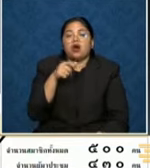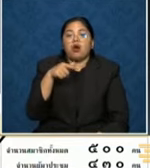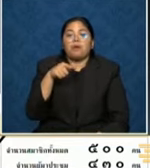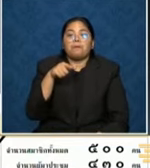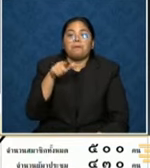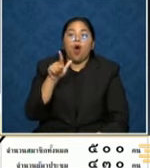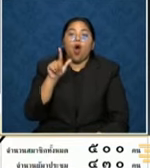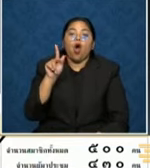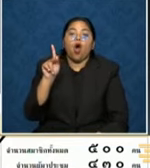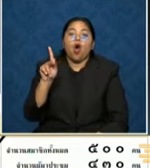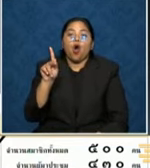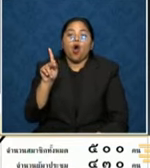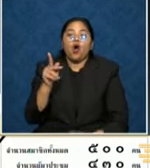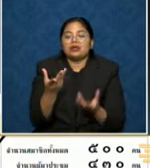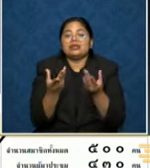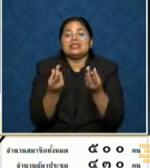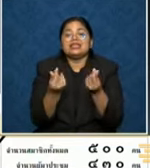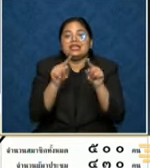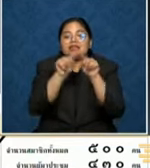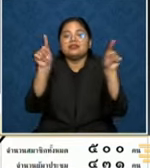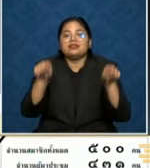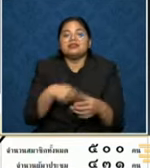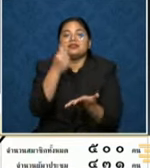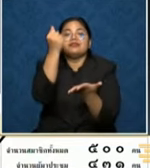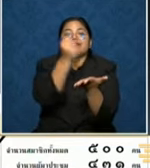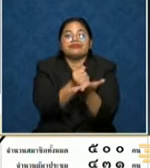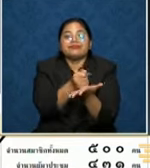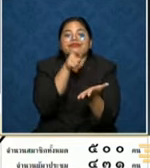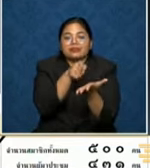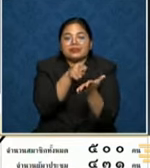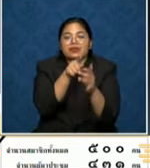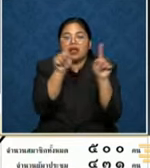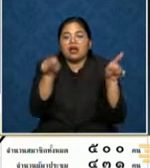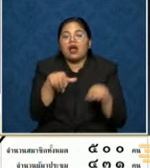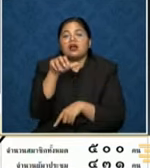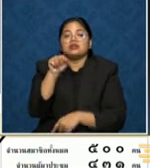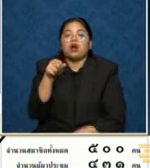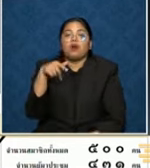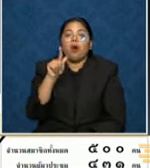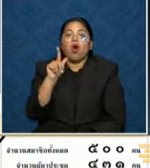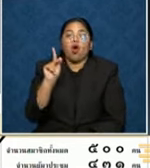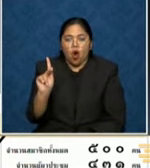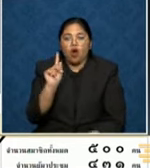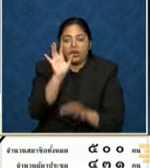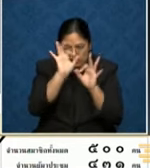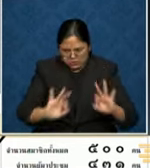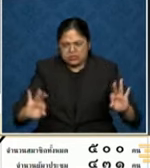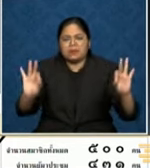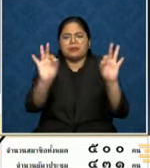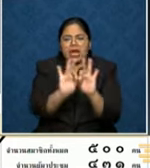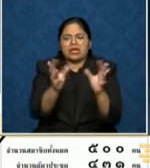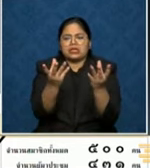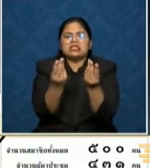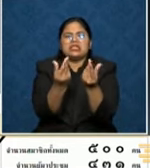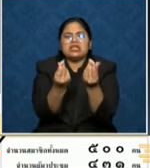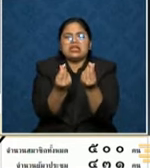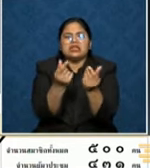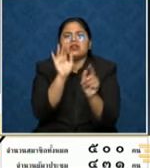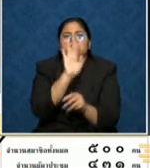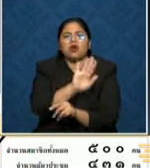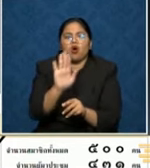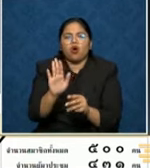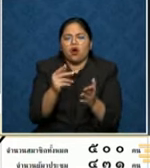สปกรนั่นแหละครับท่านประธานครับผมเรียนอย่างนี้ครับโฉนดสปกรเป็นเรื่องที่มีความสำคัญครับท่านประธานครับในพื้นที่ที่มันถูกต้องตามก